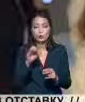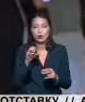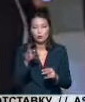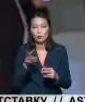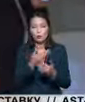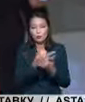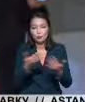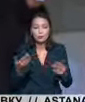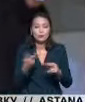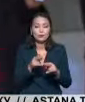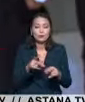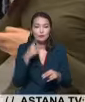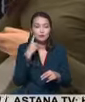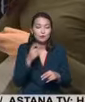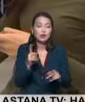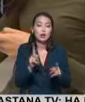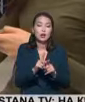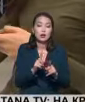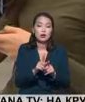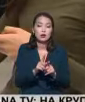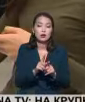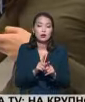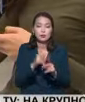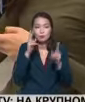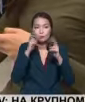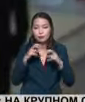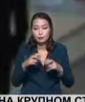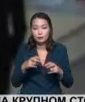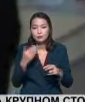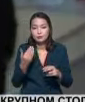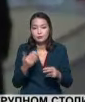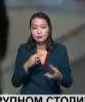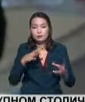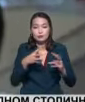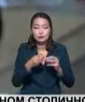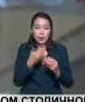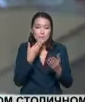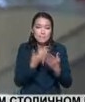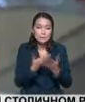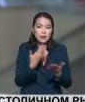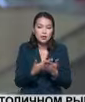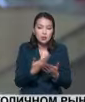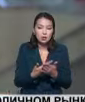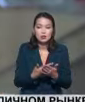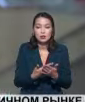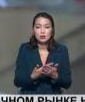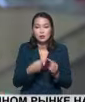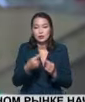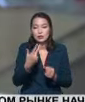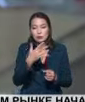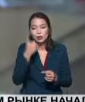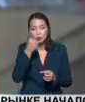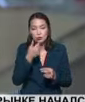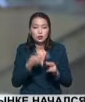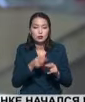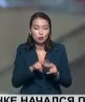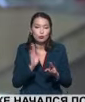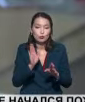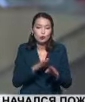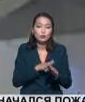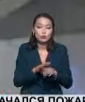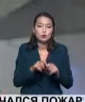отмечено уже, и не исключается рассмотрение проекта консорциума. Приблизительно к 2035 году мы уже планируем видеть два реактора,